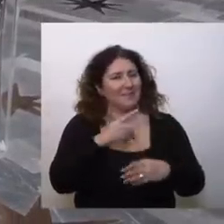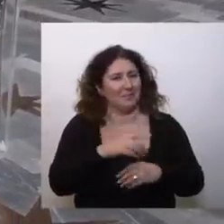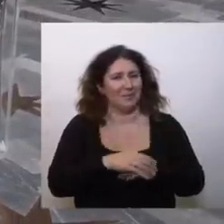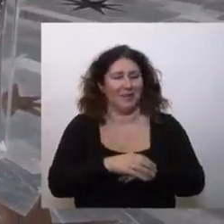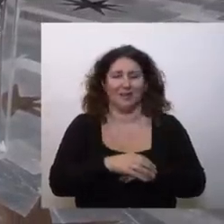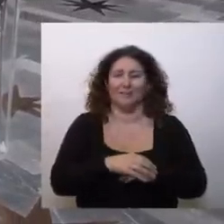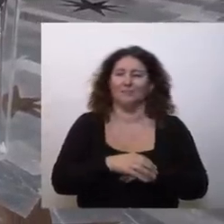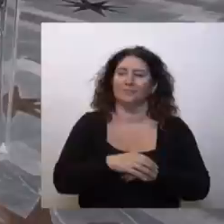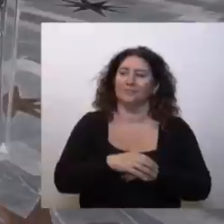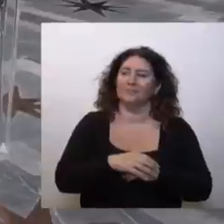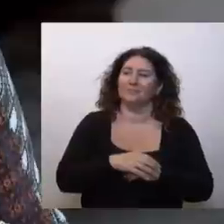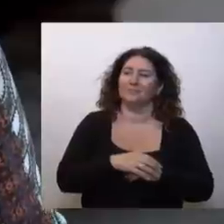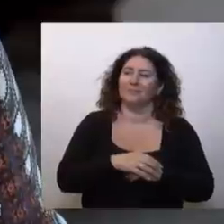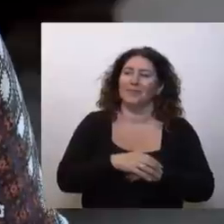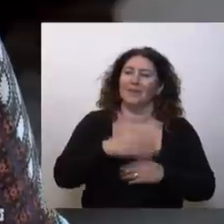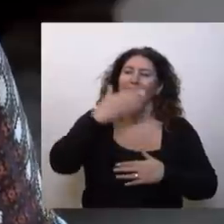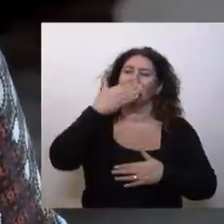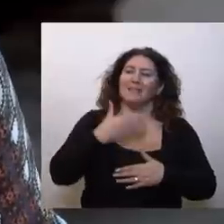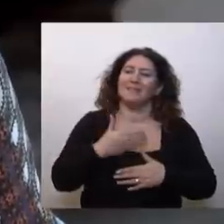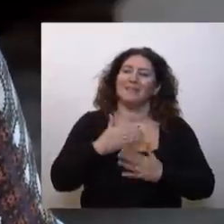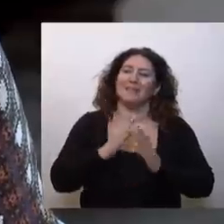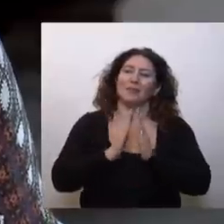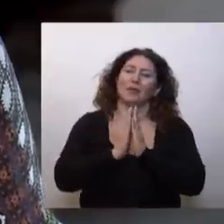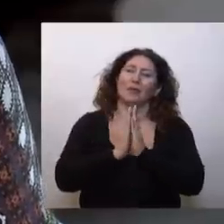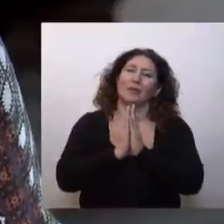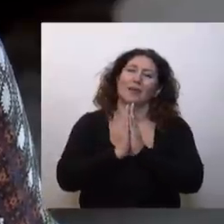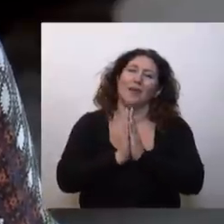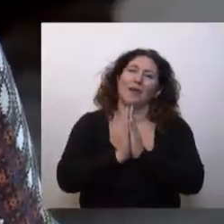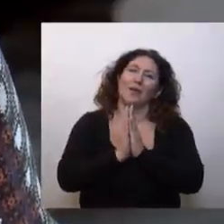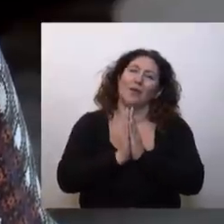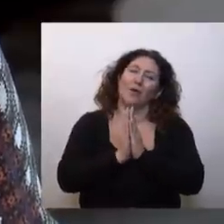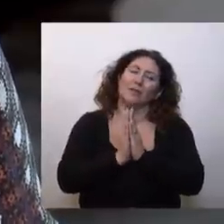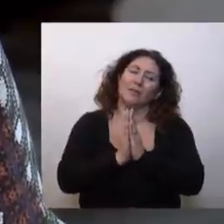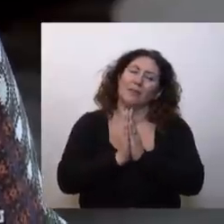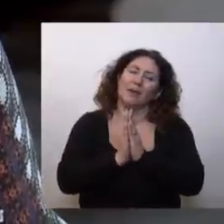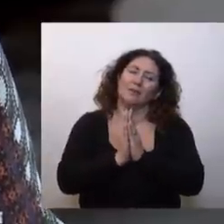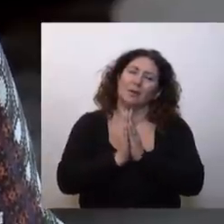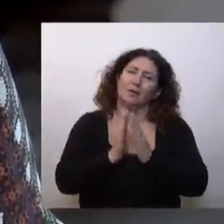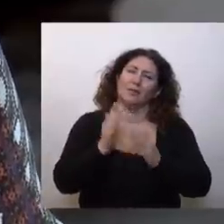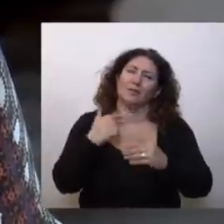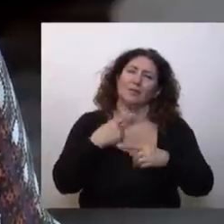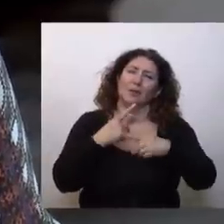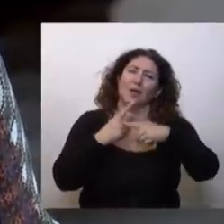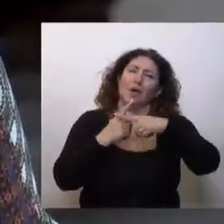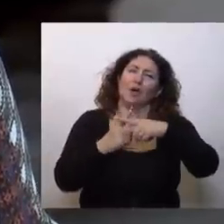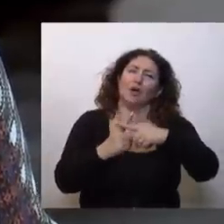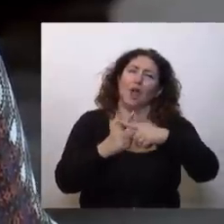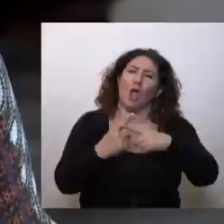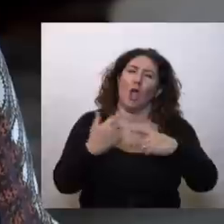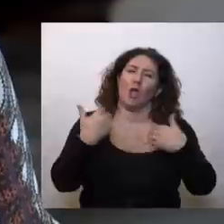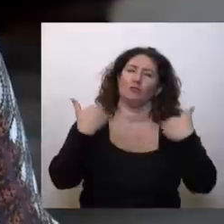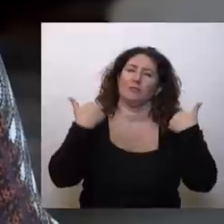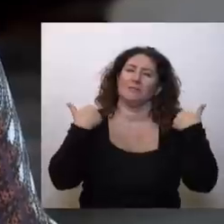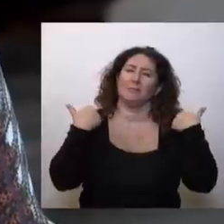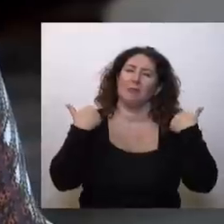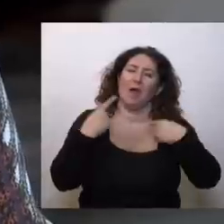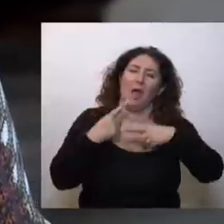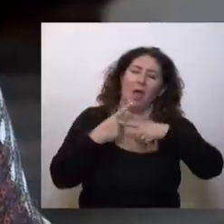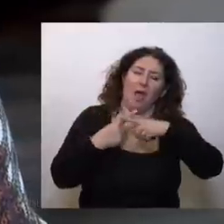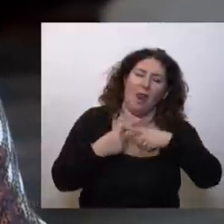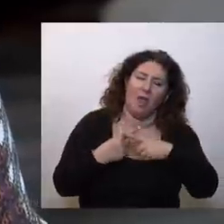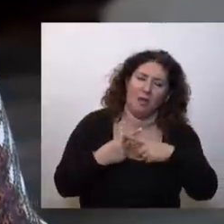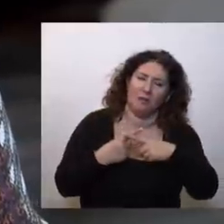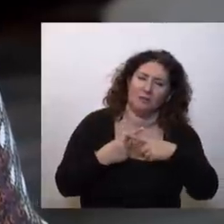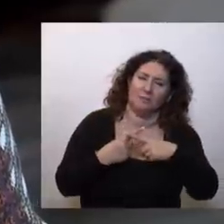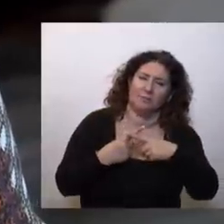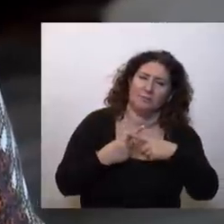Contemplare sulla sindone il segno della pesante croce portata sulle spalle permette ai nostri occhi di leggere